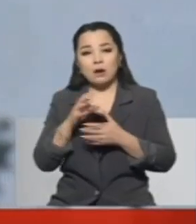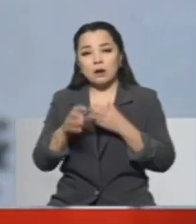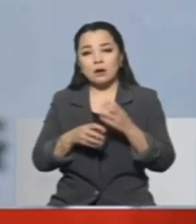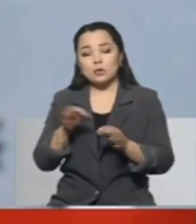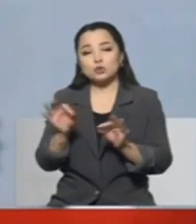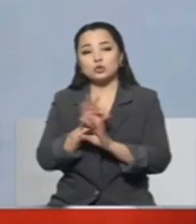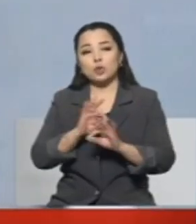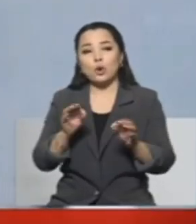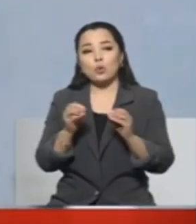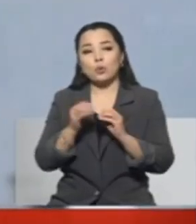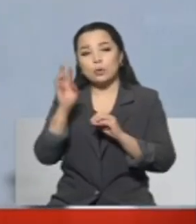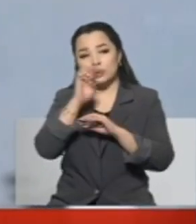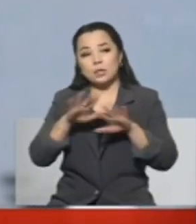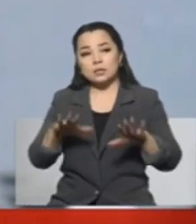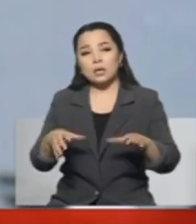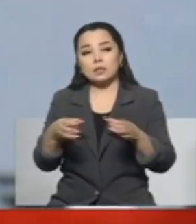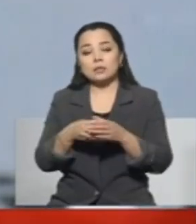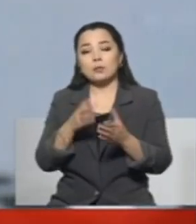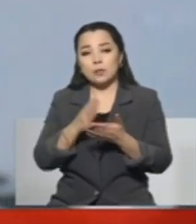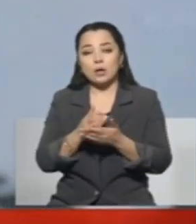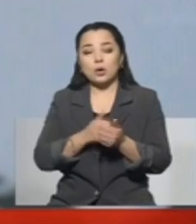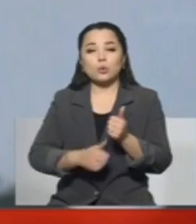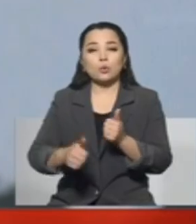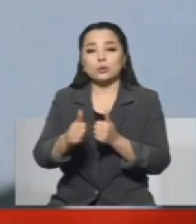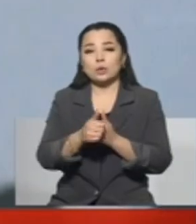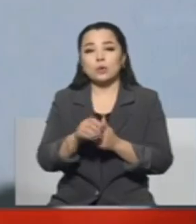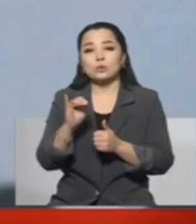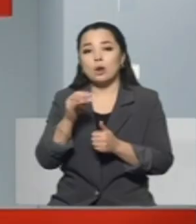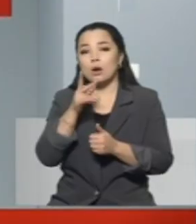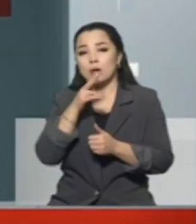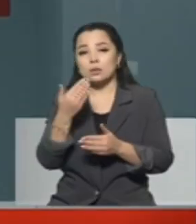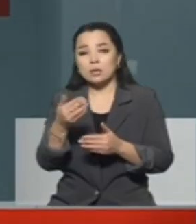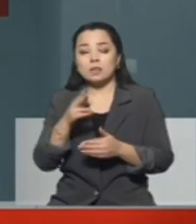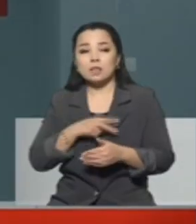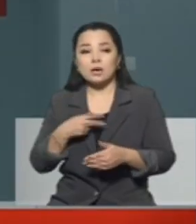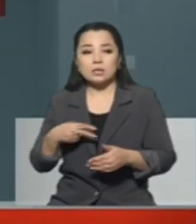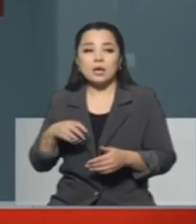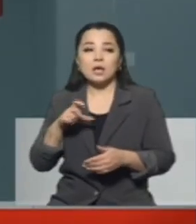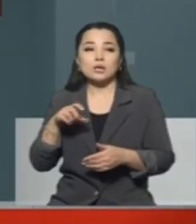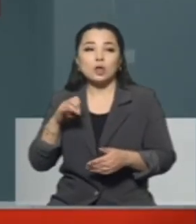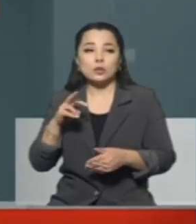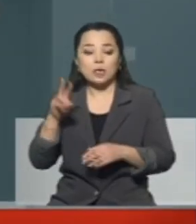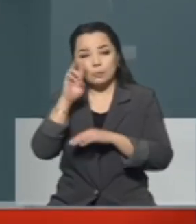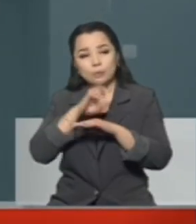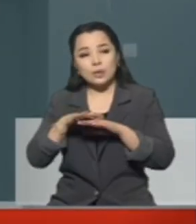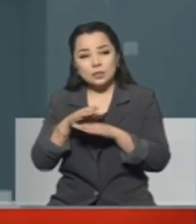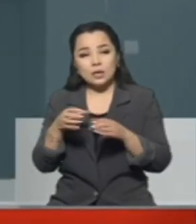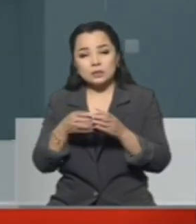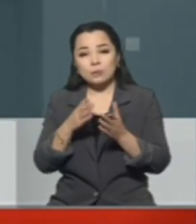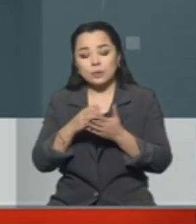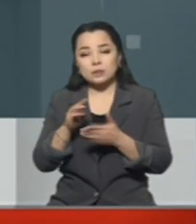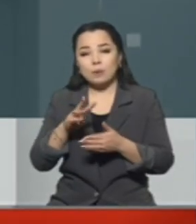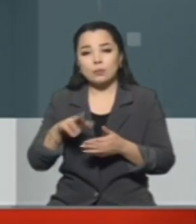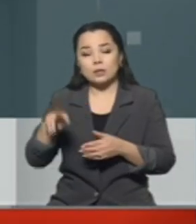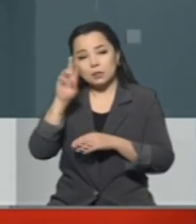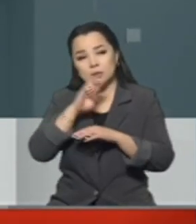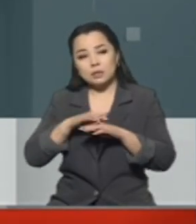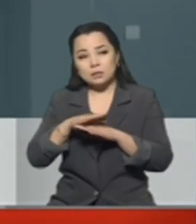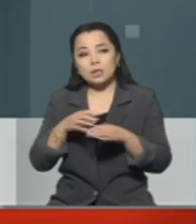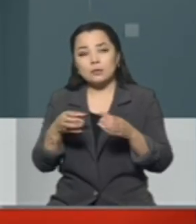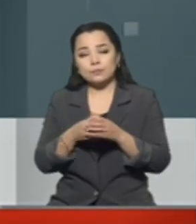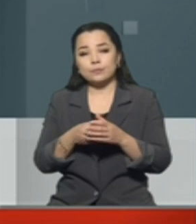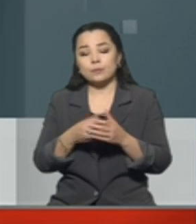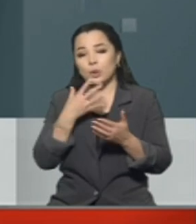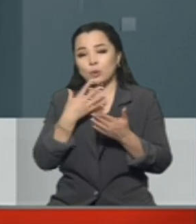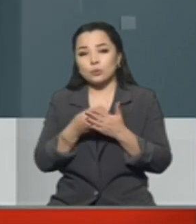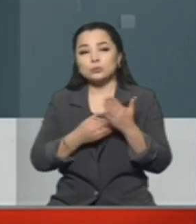ең үздік 10 елдің қатарына кірді. Көш басында Оңтүстік Корея, Дания, Эстония мемлекеттері тұр. ТМД елдері арасында біздегідей